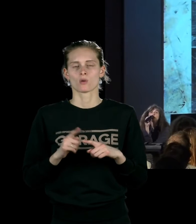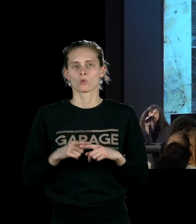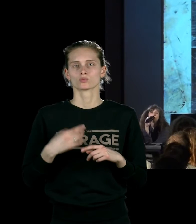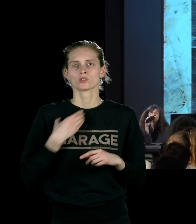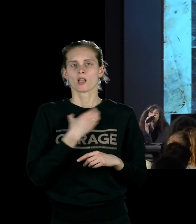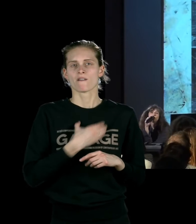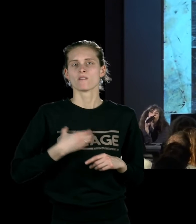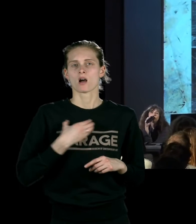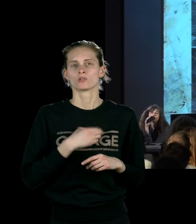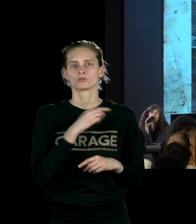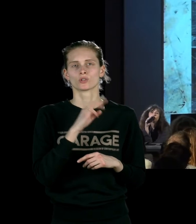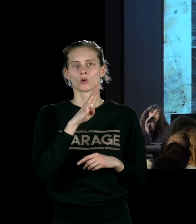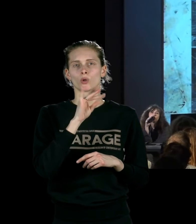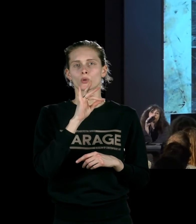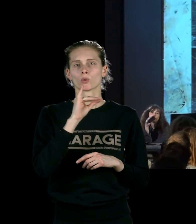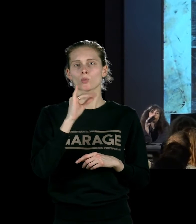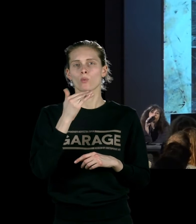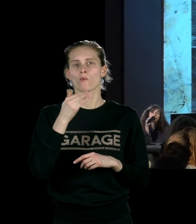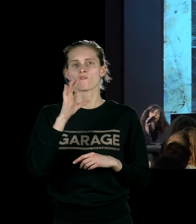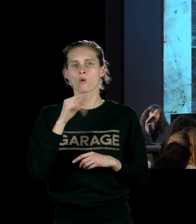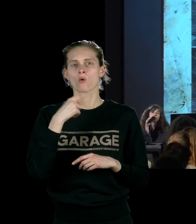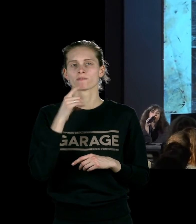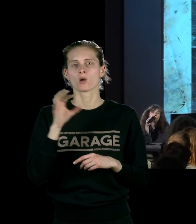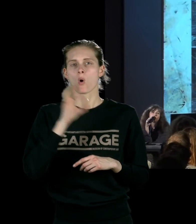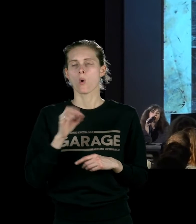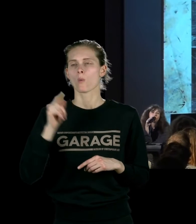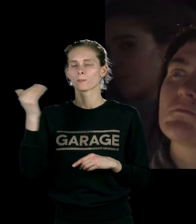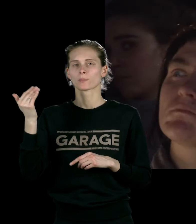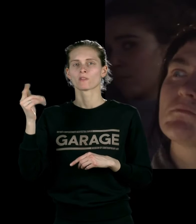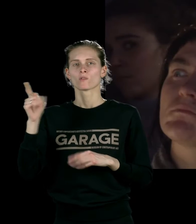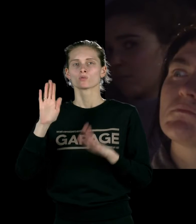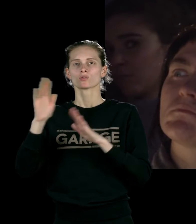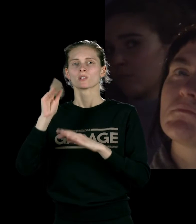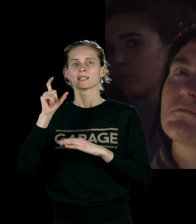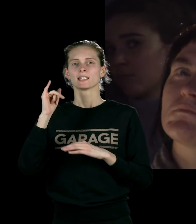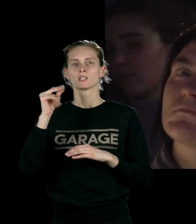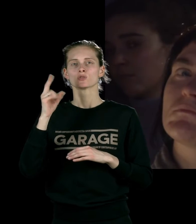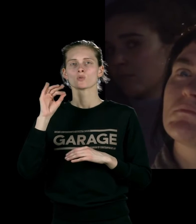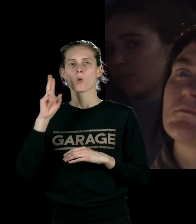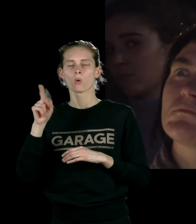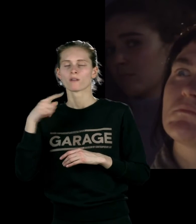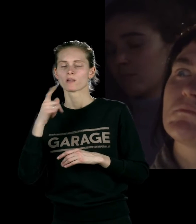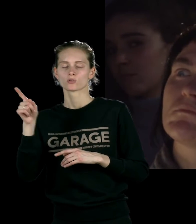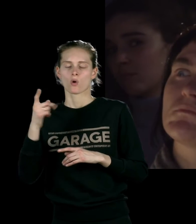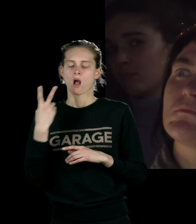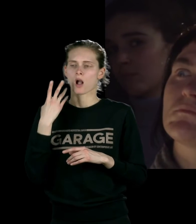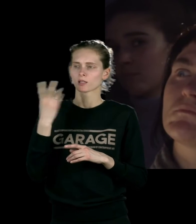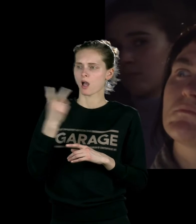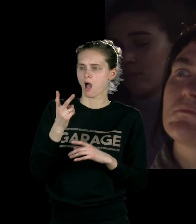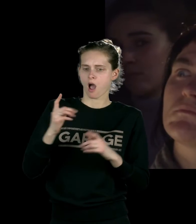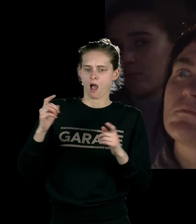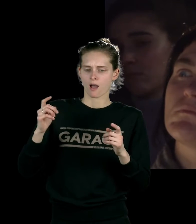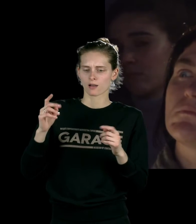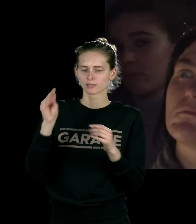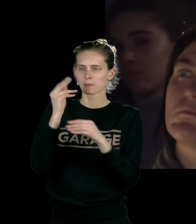о Хичкоке, что у Хичкока сцена любви похожа на сцену убийства, а сцена убийства похожа на сцену любви. И то, что происходит на